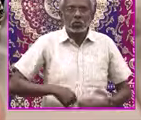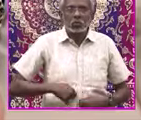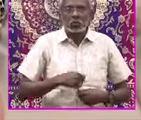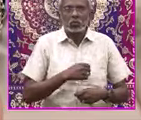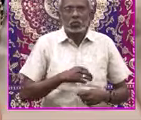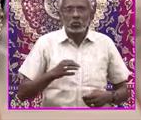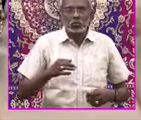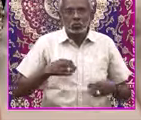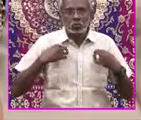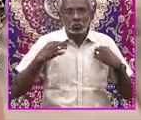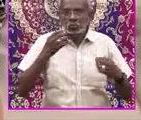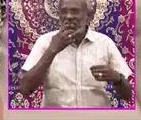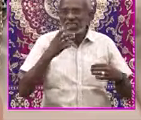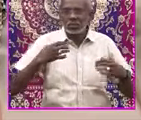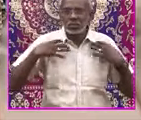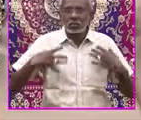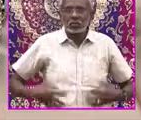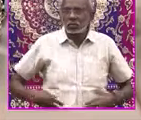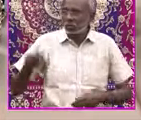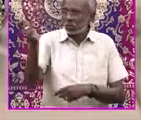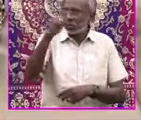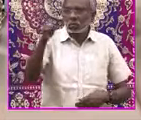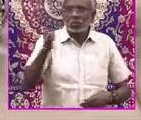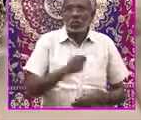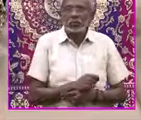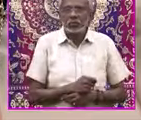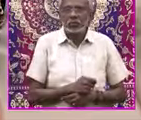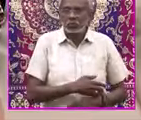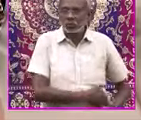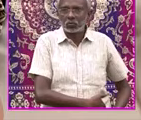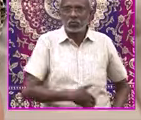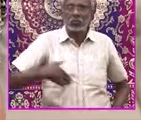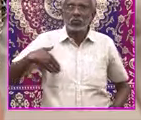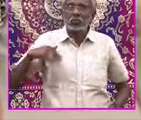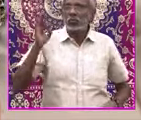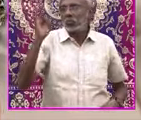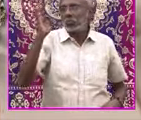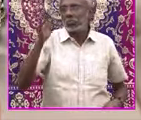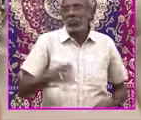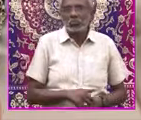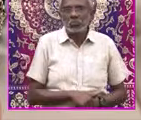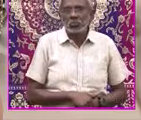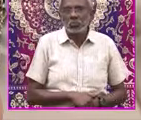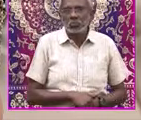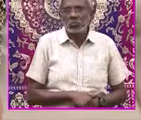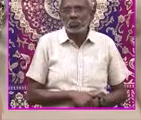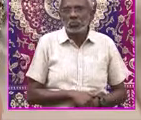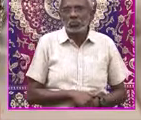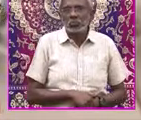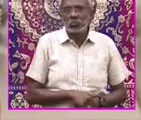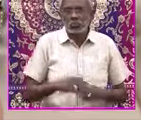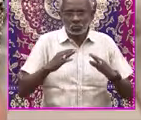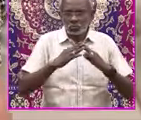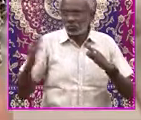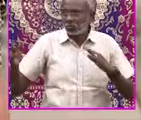செல் மகனே என்று அனுப்பி வைக்கிறான். அப்படின்னா எவ்வளவு வீரத்தில் சிறந்த பெண் பாருங்க. நாமளா இருந்தா பக்கத்து வீட்டுல சண்டை, டேடே